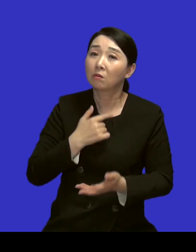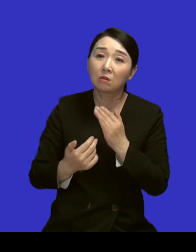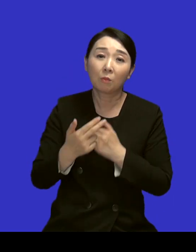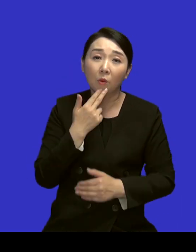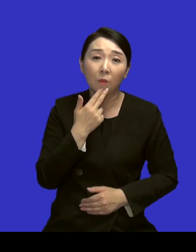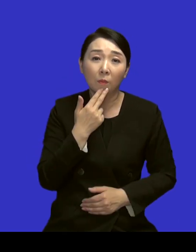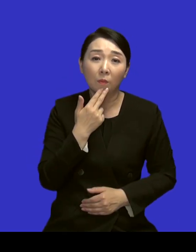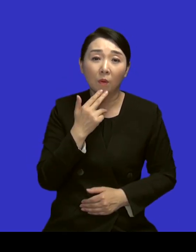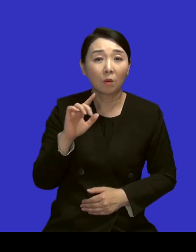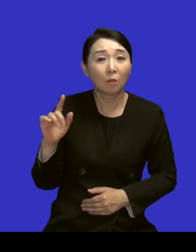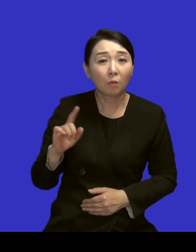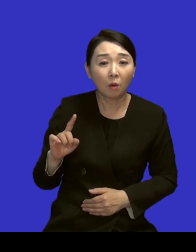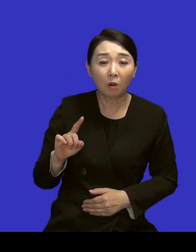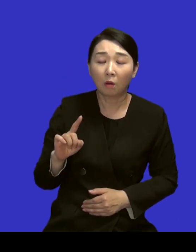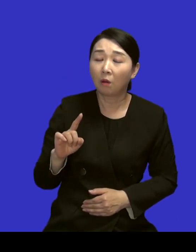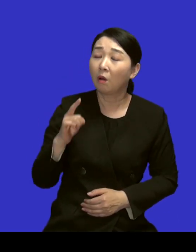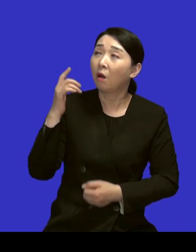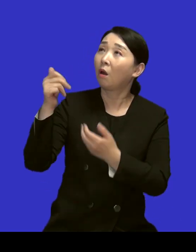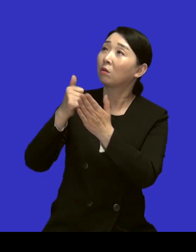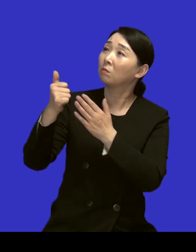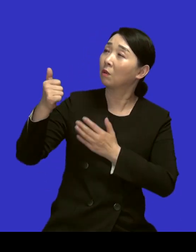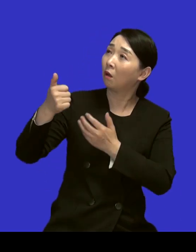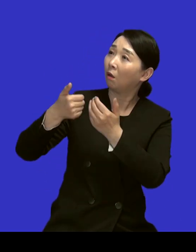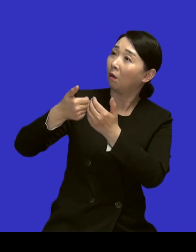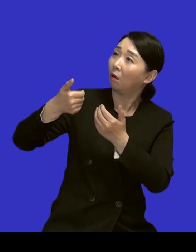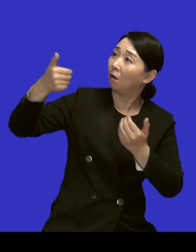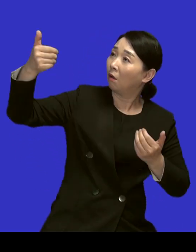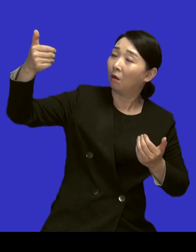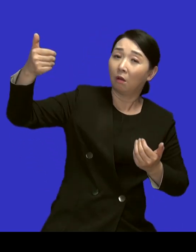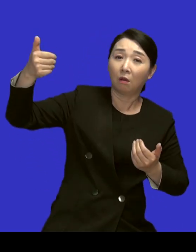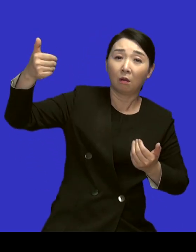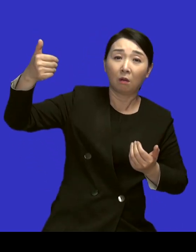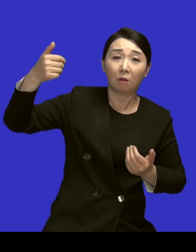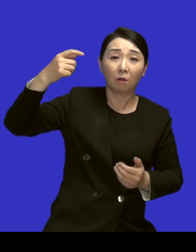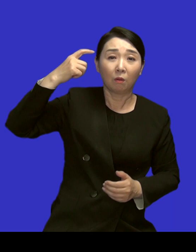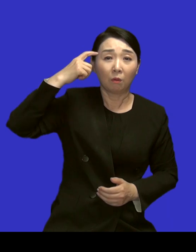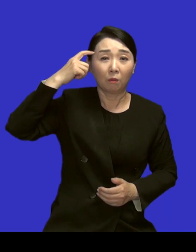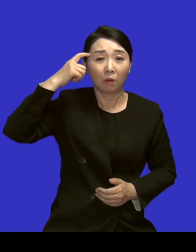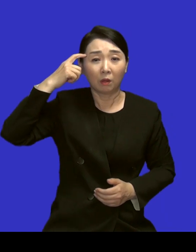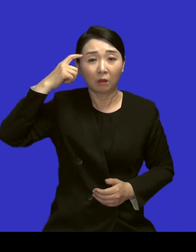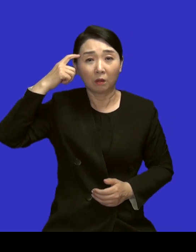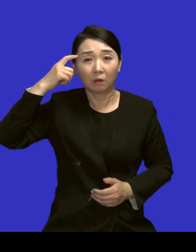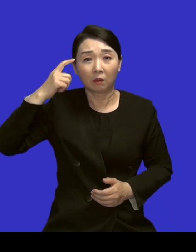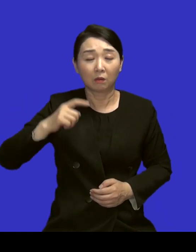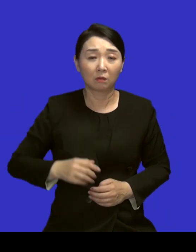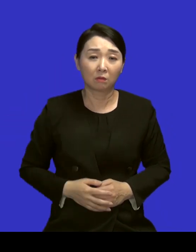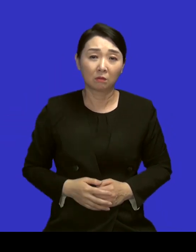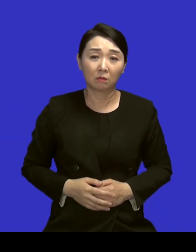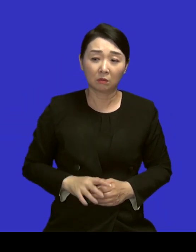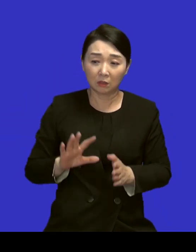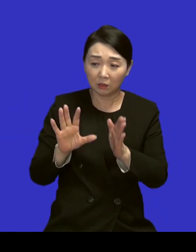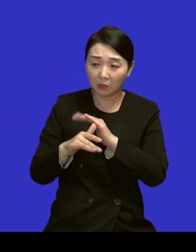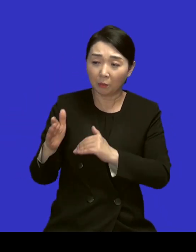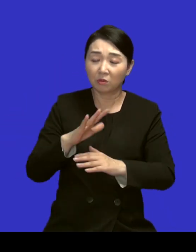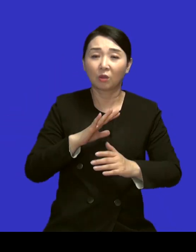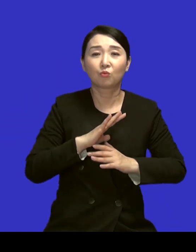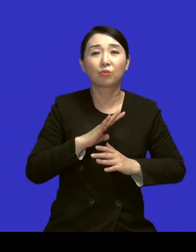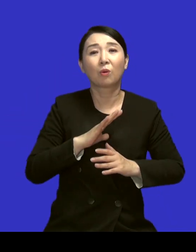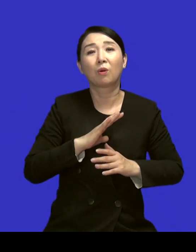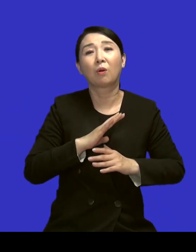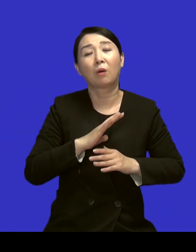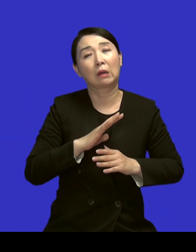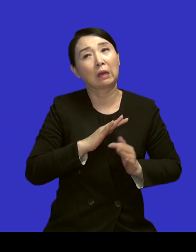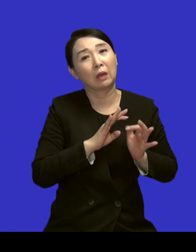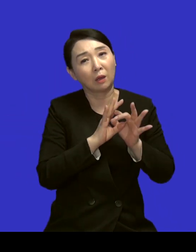않고 뭔가 멀어지는 거예요. 제일 필요할 텐데. 그래서 제가 그때부터 너무 두려움에 요동치는 날들이